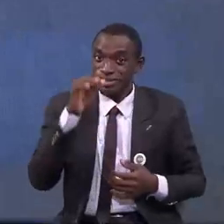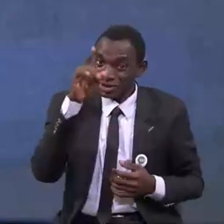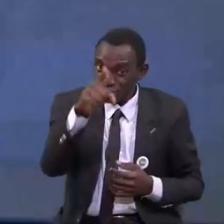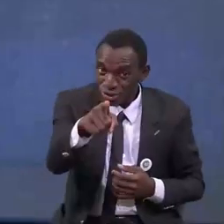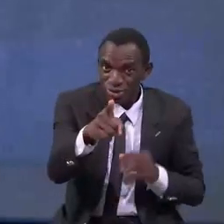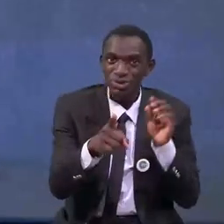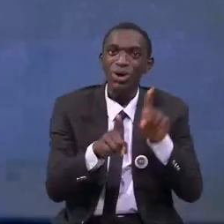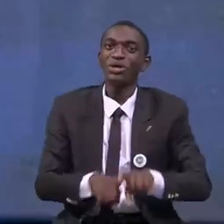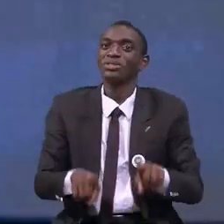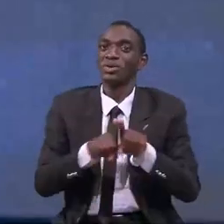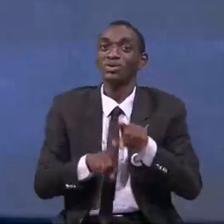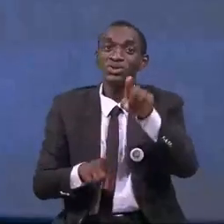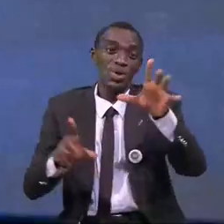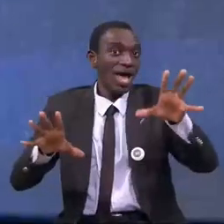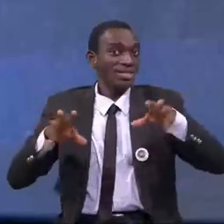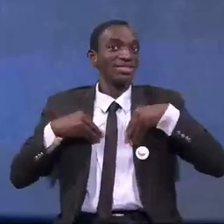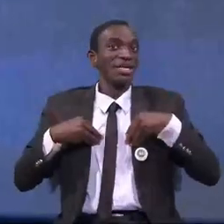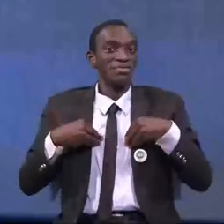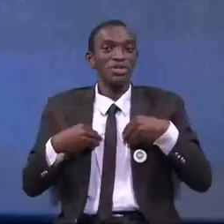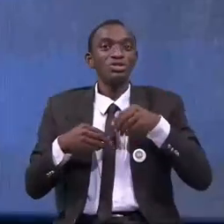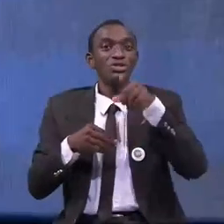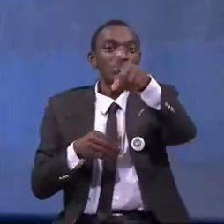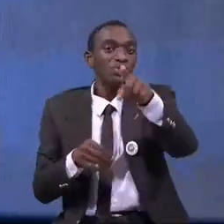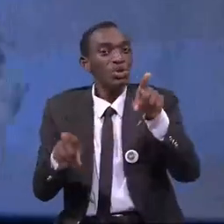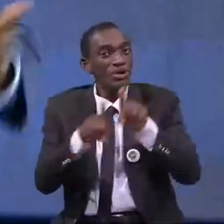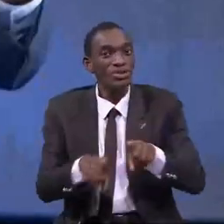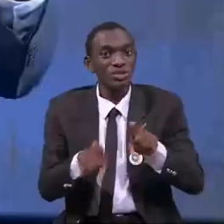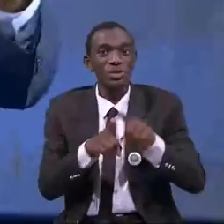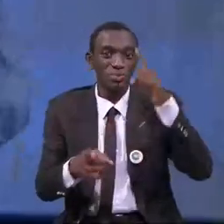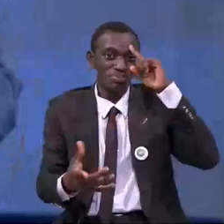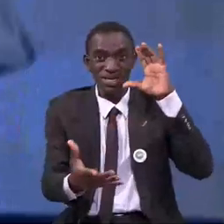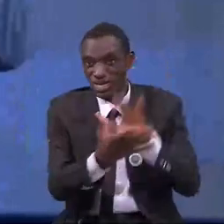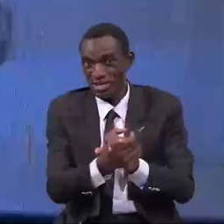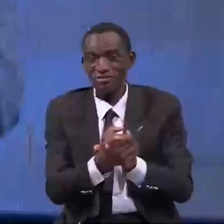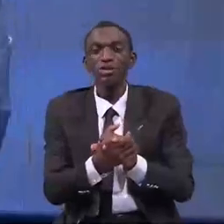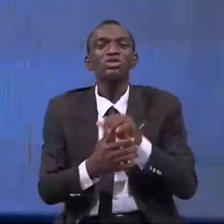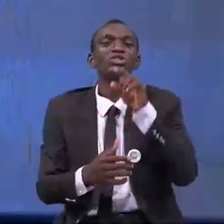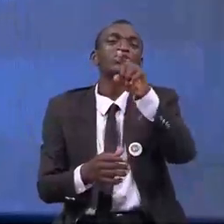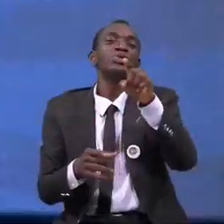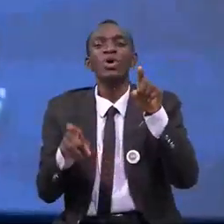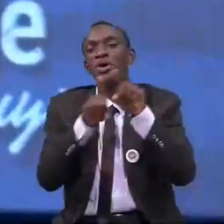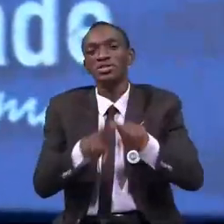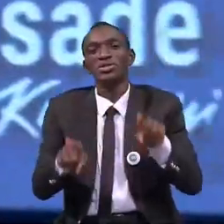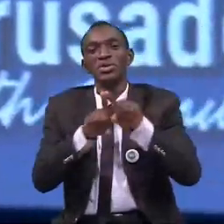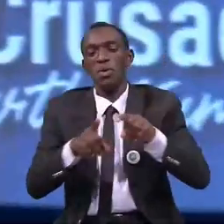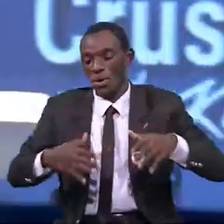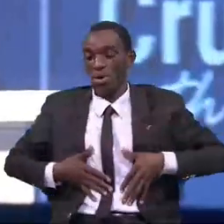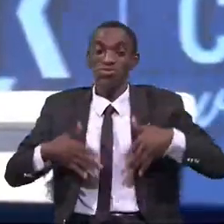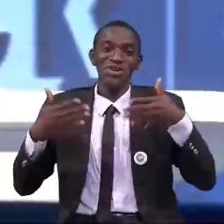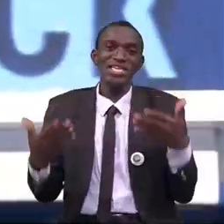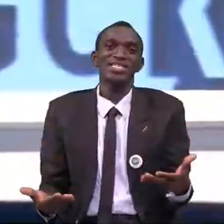vous qui vous qui croyez vous qui